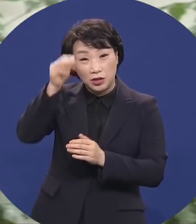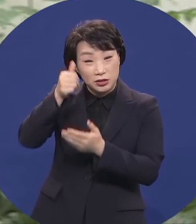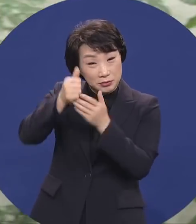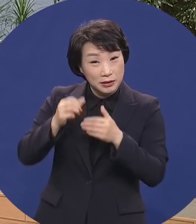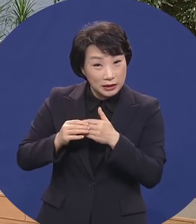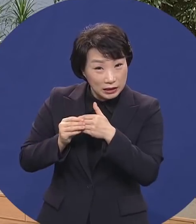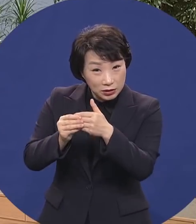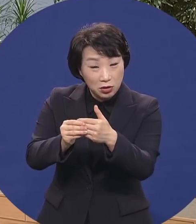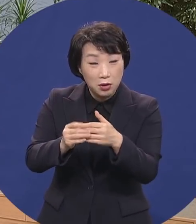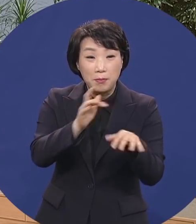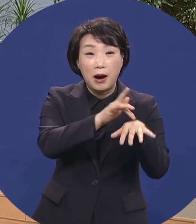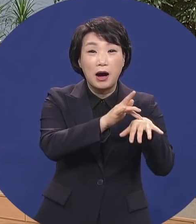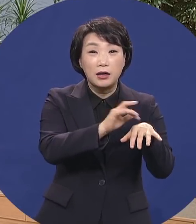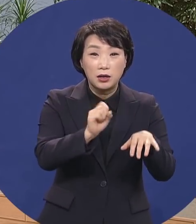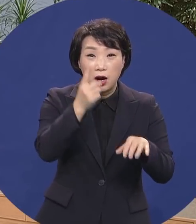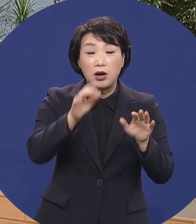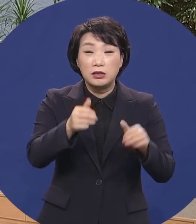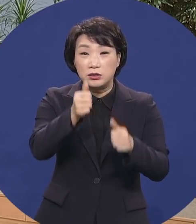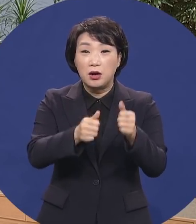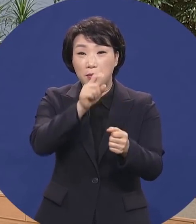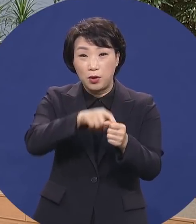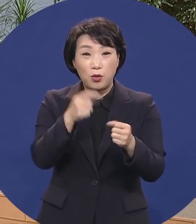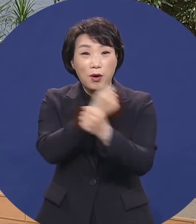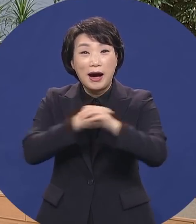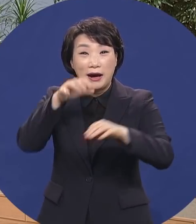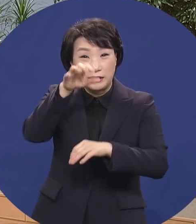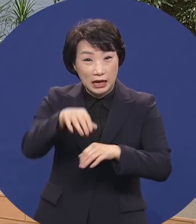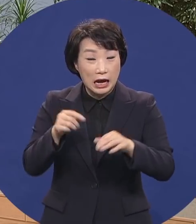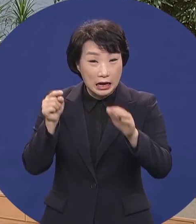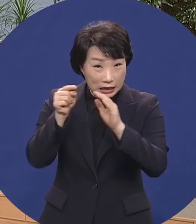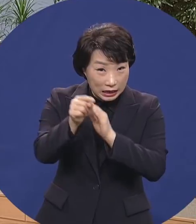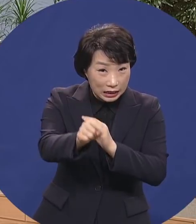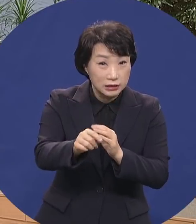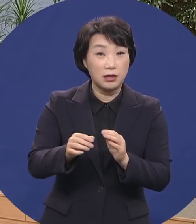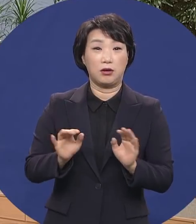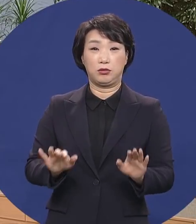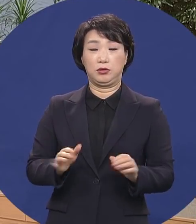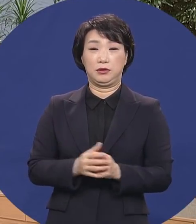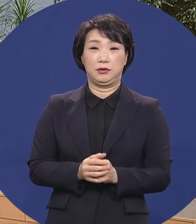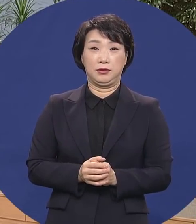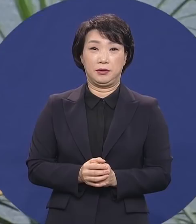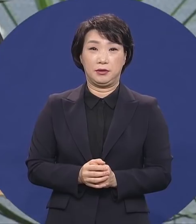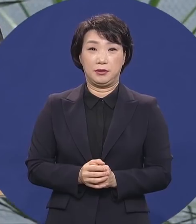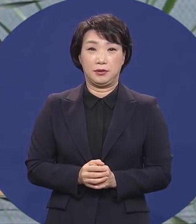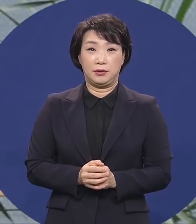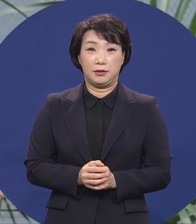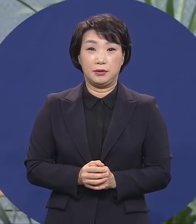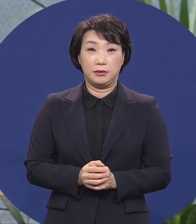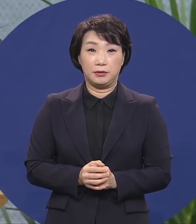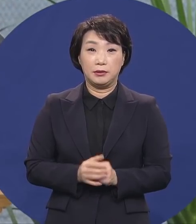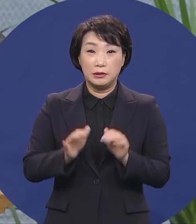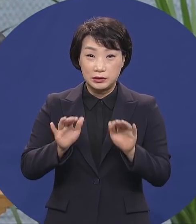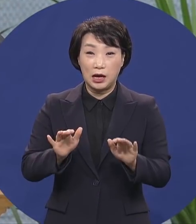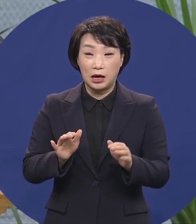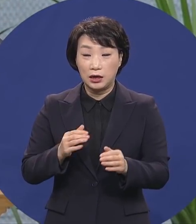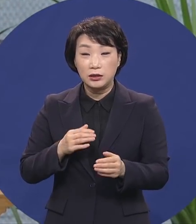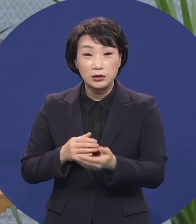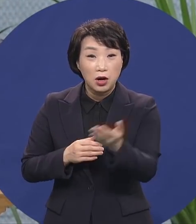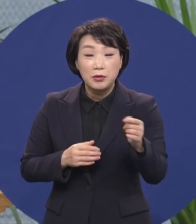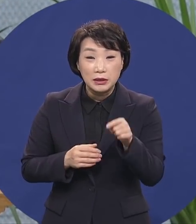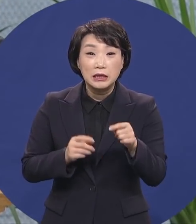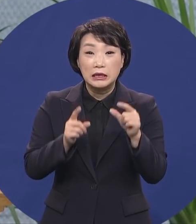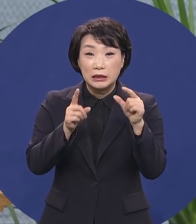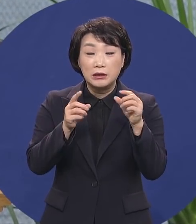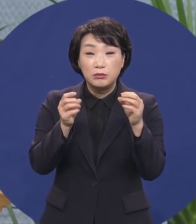이끌리어 마귀에게 시험을 받으러 광야로 가사. 마귀에게 시험을 받으러 광야로 가사. 그러니까 이 말을